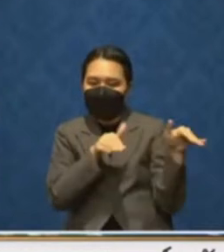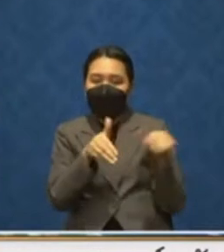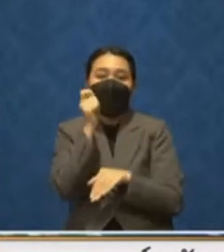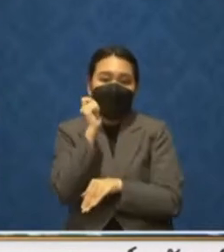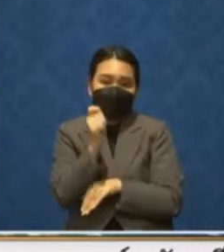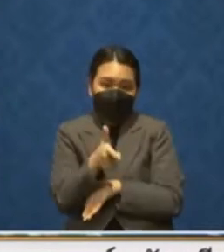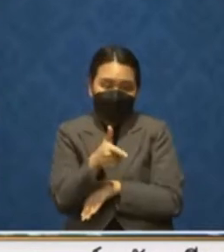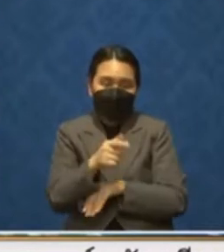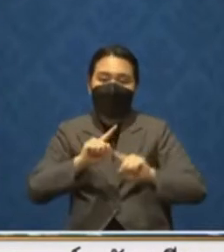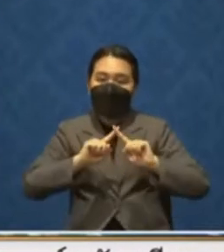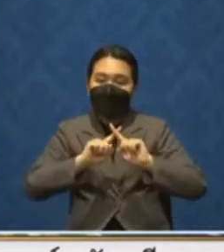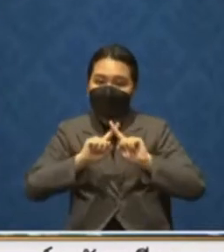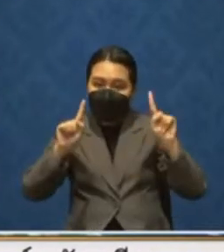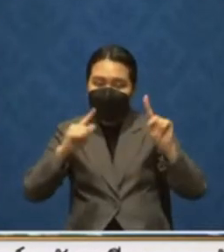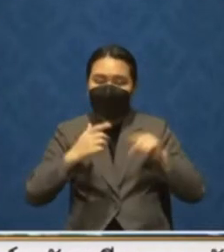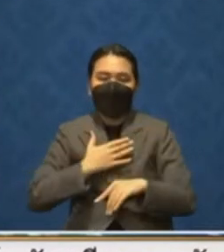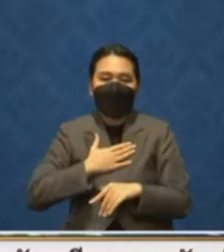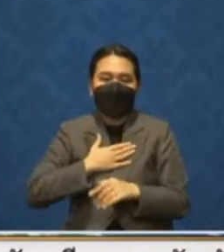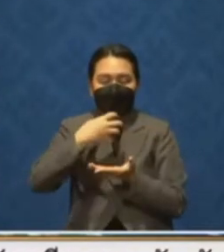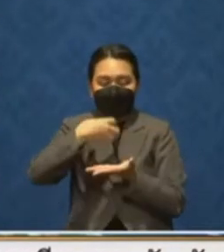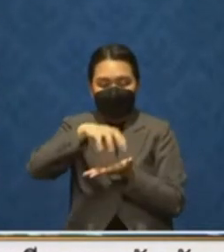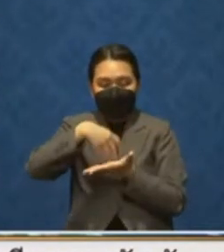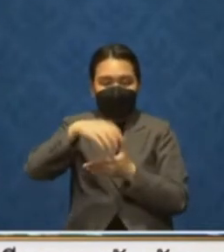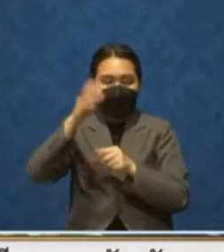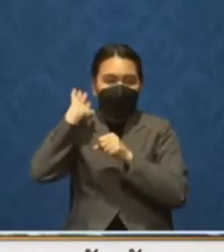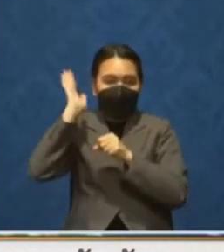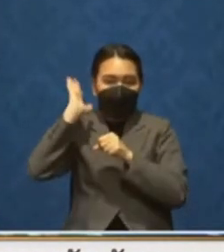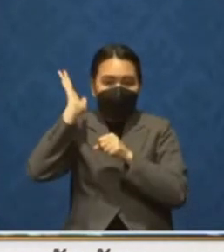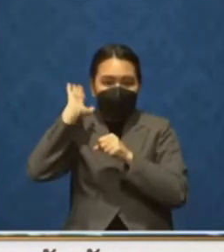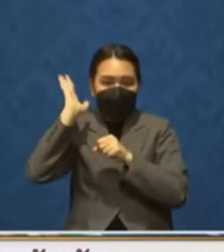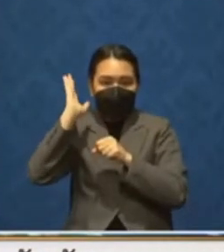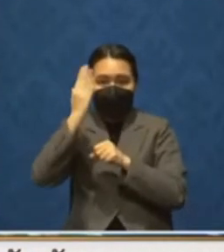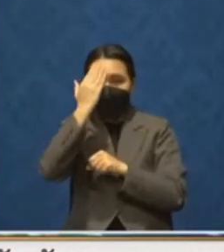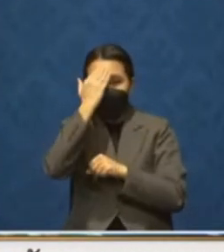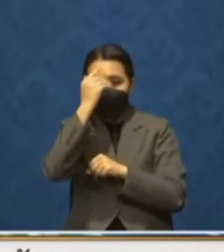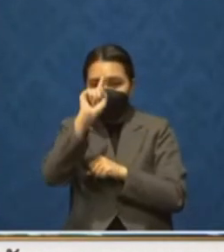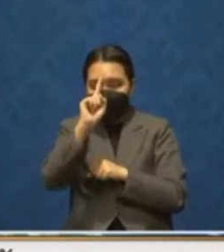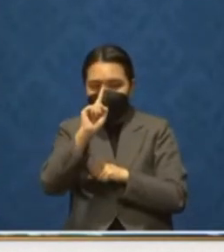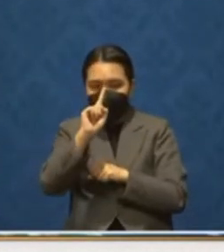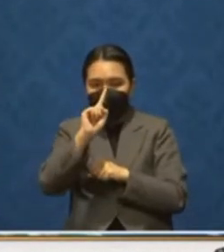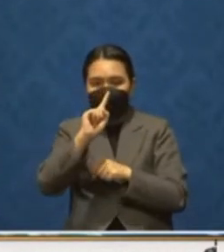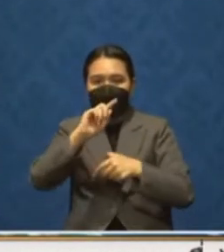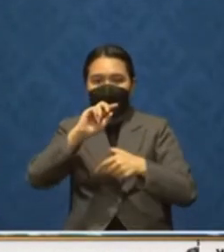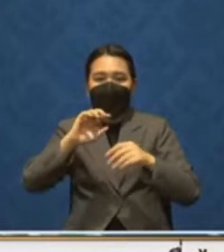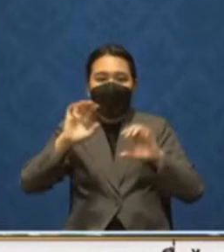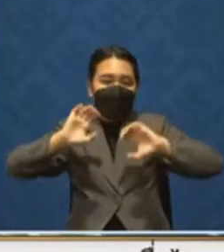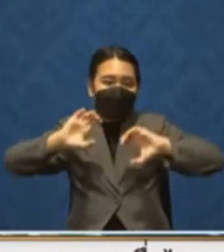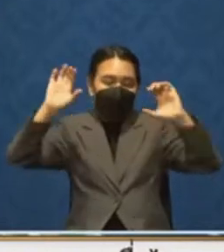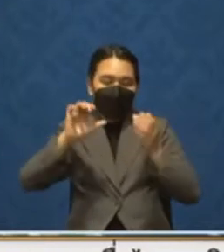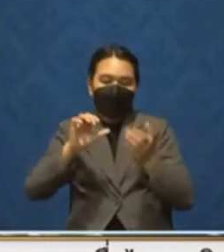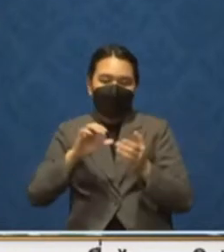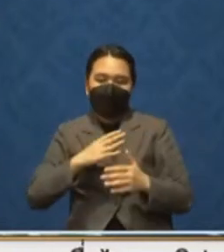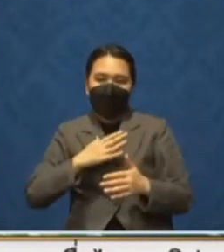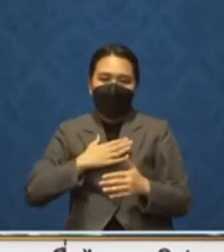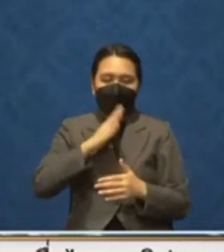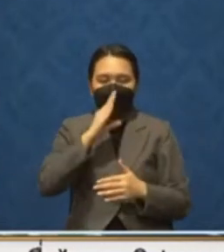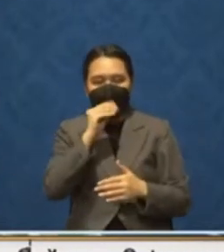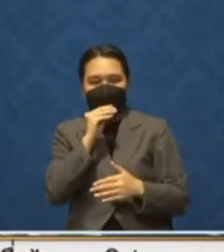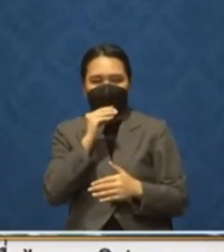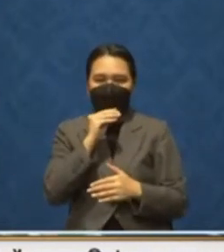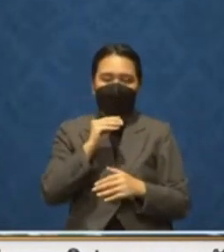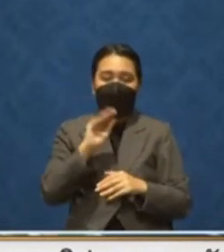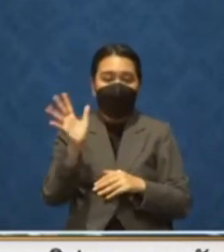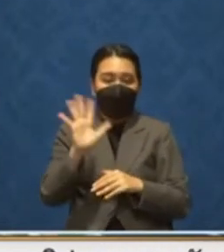เสริมพอผมมาผู้ถ้ายังไม่ได้เพื่อที่จะมาแก้ตัวทางรัฐบาลกับผมพยายามที่จะอธิบายอธิบาย